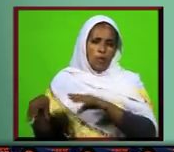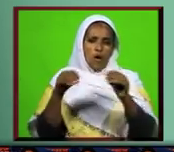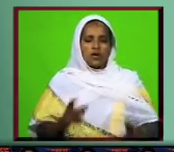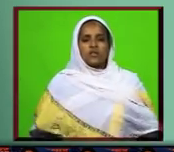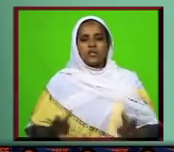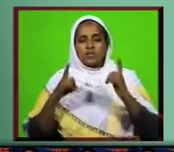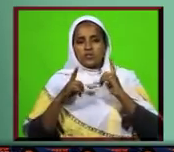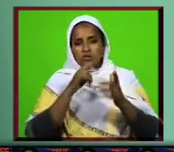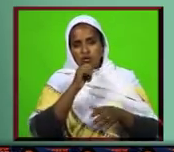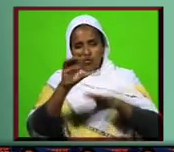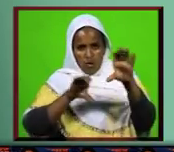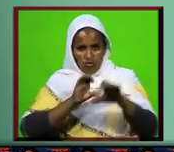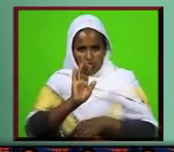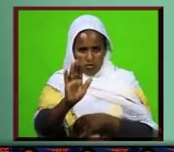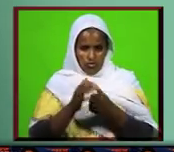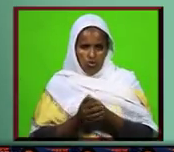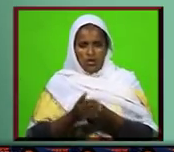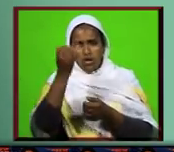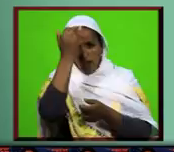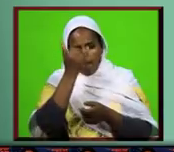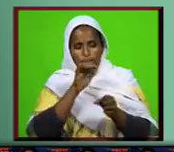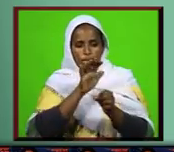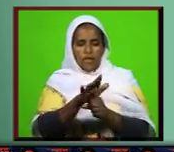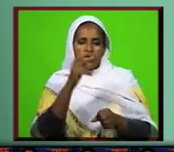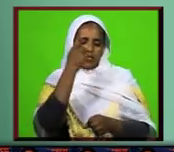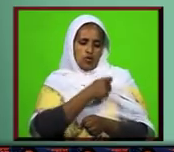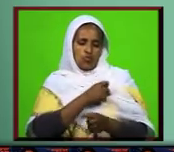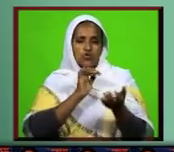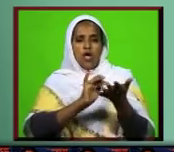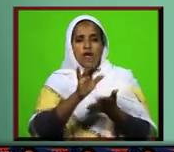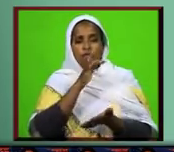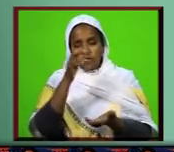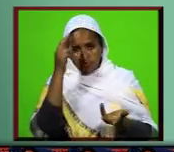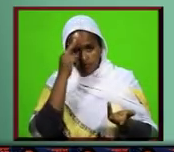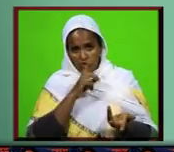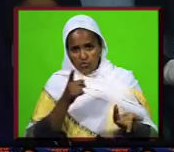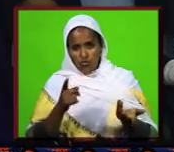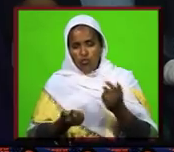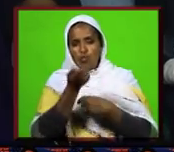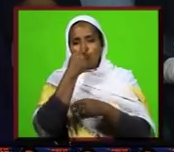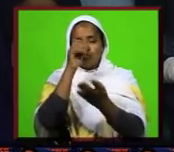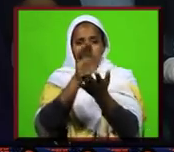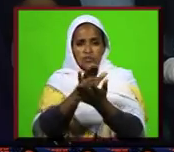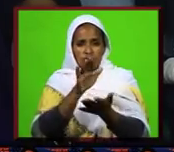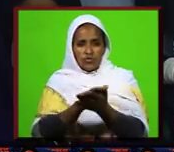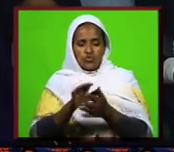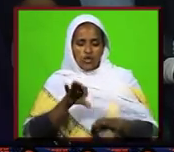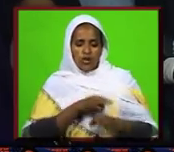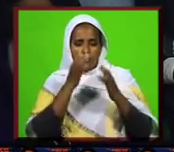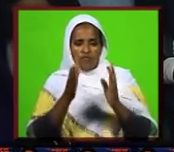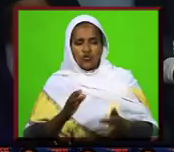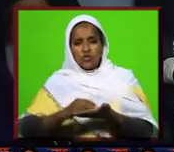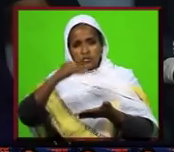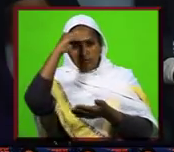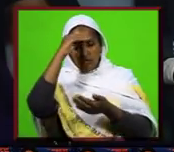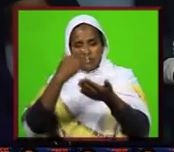ተማሪ እንዳይኖረው አድርጓቸዋል። ለምን? በቂ ደሞዝ ስለማይከፈላቸው። አብነት ትምህርት ቤቶች